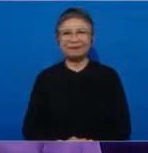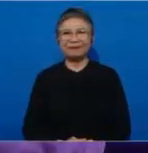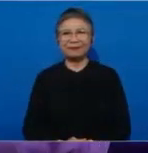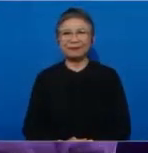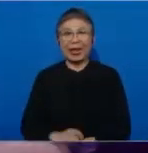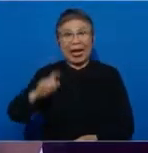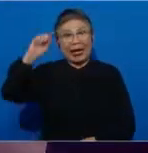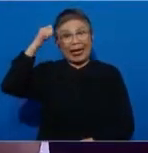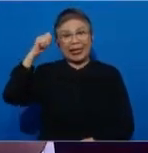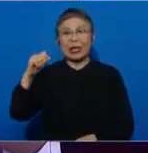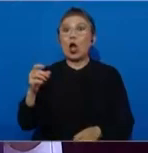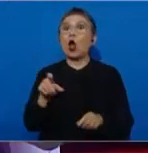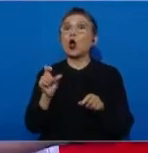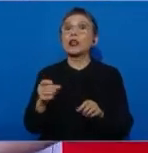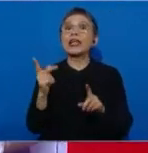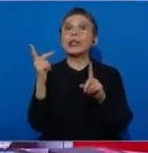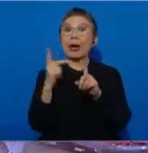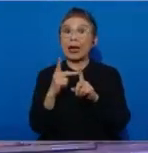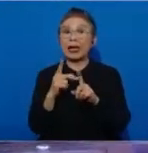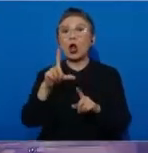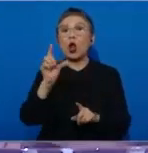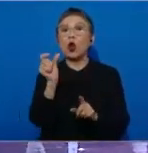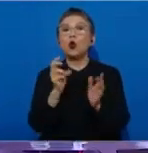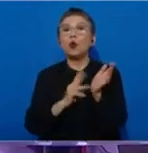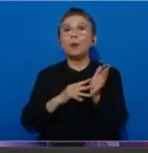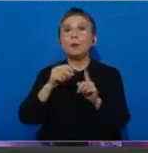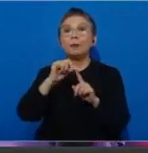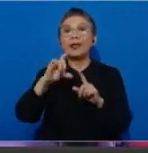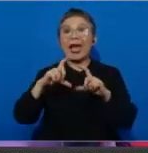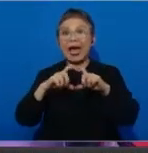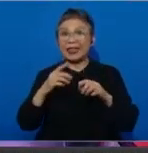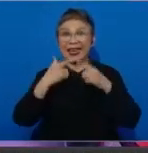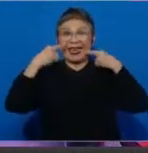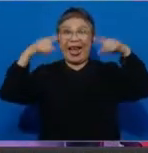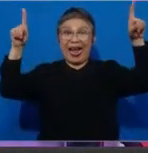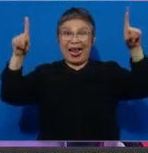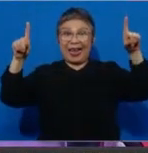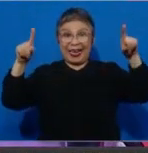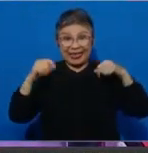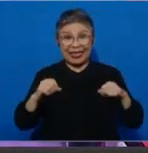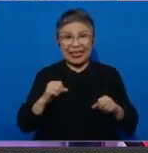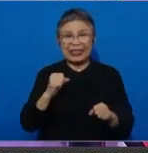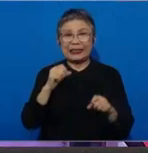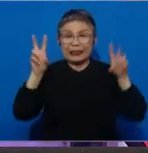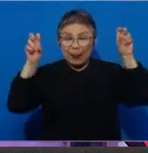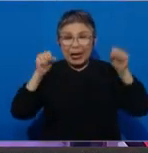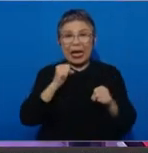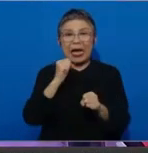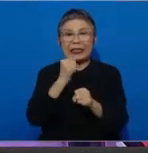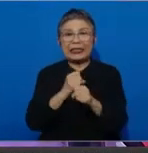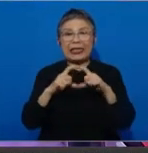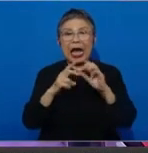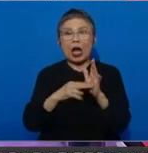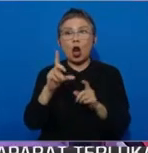kalau ingat Semarang pasti ingatnya lumpia ya salah satu yang terkenal adalah lumpia Gang Lombok yang sering menjadi salah satu destinasi wisata